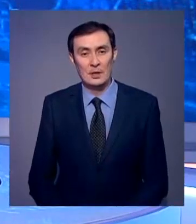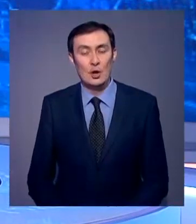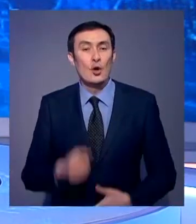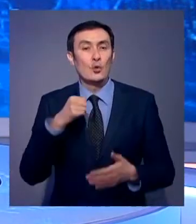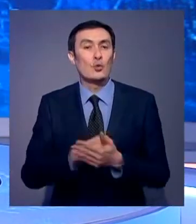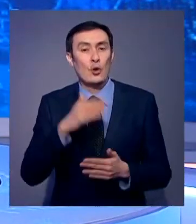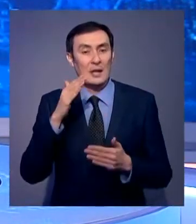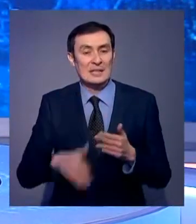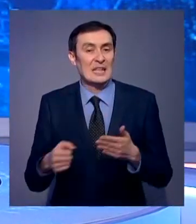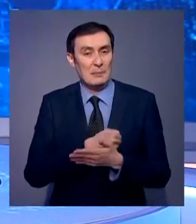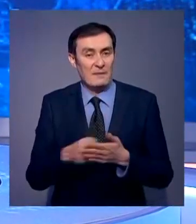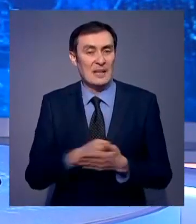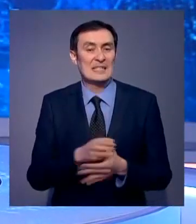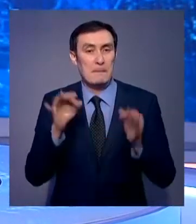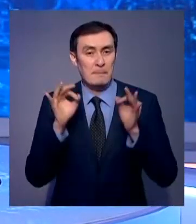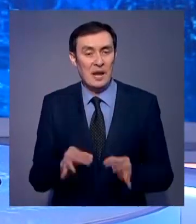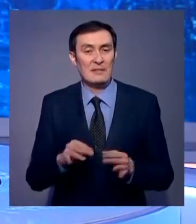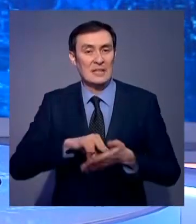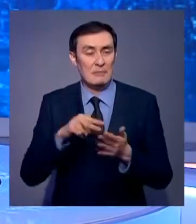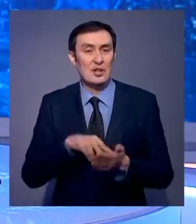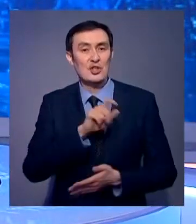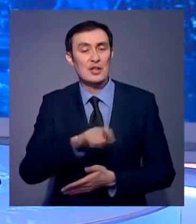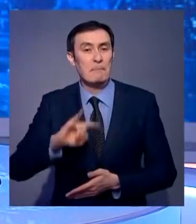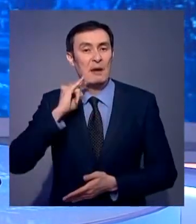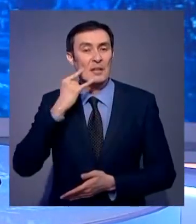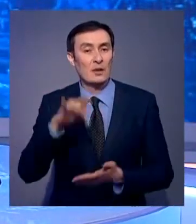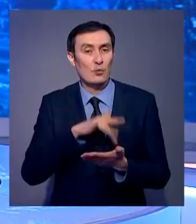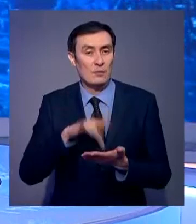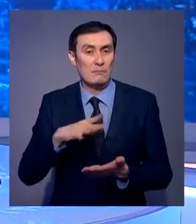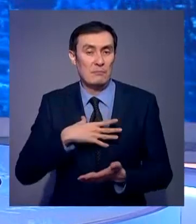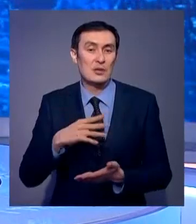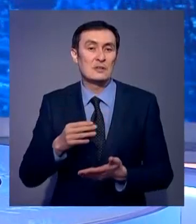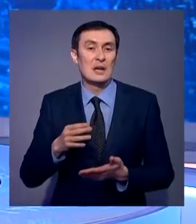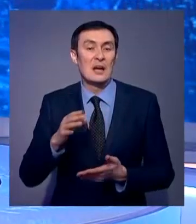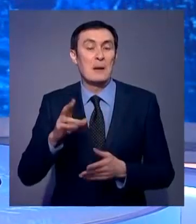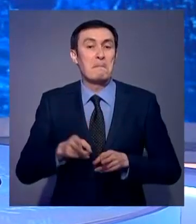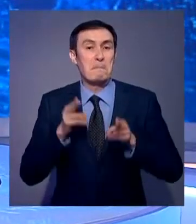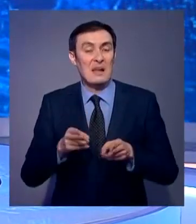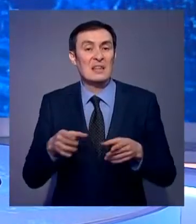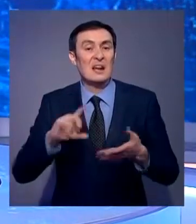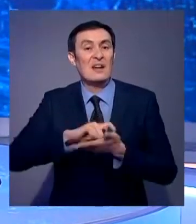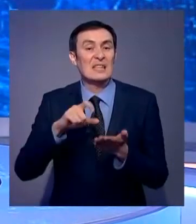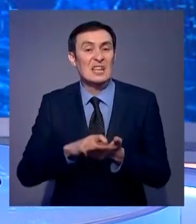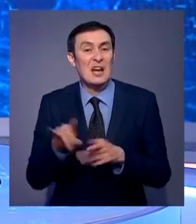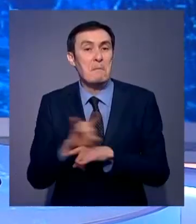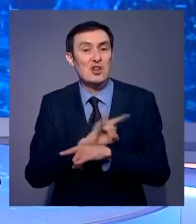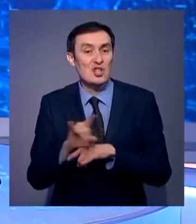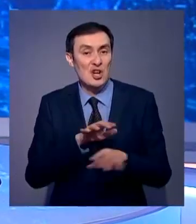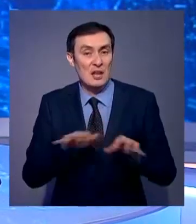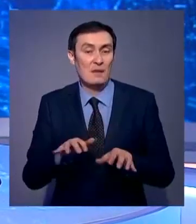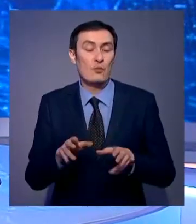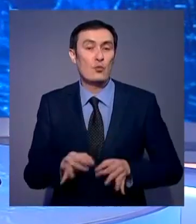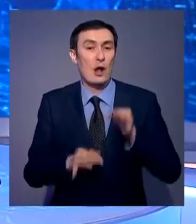Идти до конца и добиваться правды намерены жители Павлодара, ставшие жертвами банды квартирных мошенников. Расследование уголовных